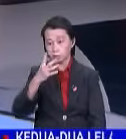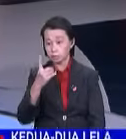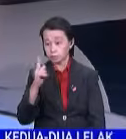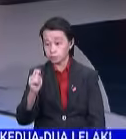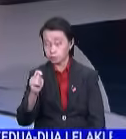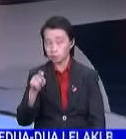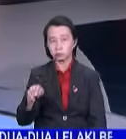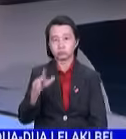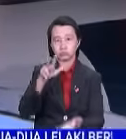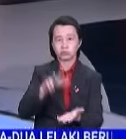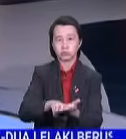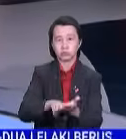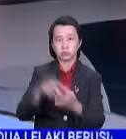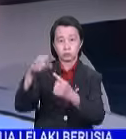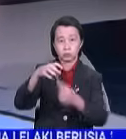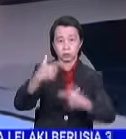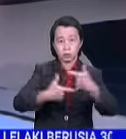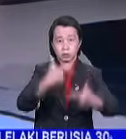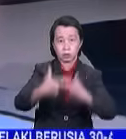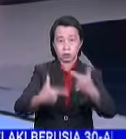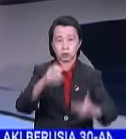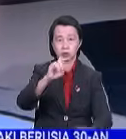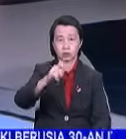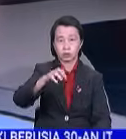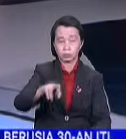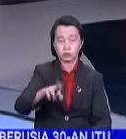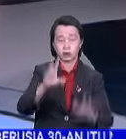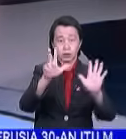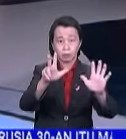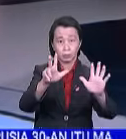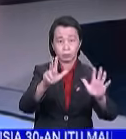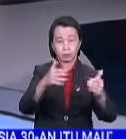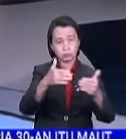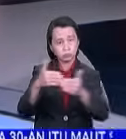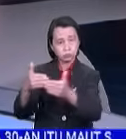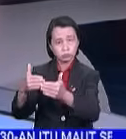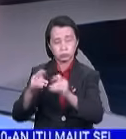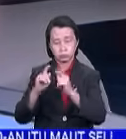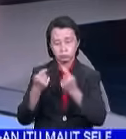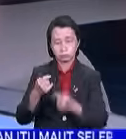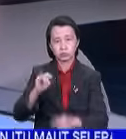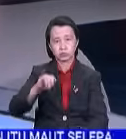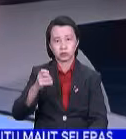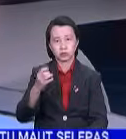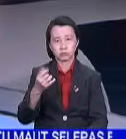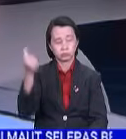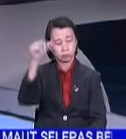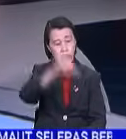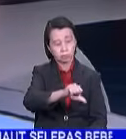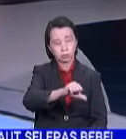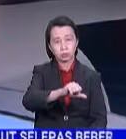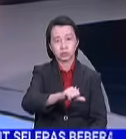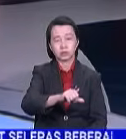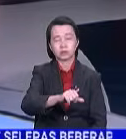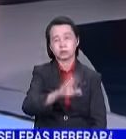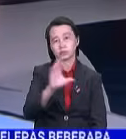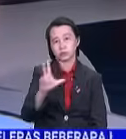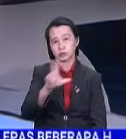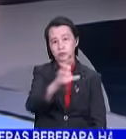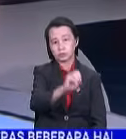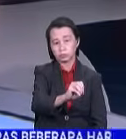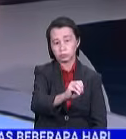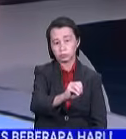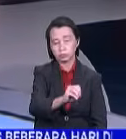yang mengesahkan kejuaraan Liga Super kali kalau Affan berturut-turut skor harimau Selatan itu menewaskan teripang fc3